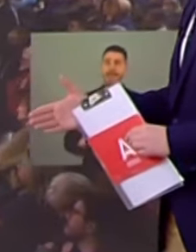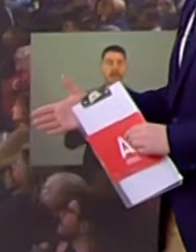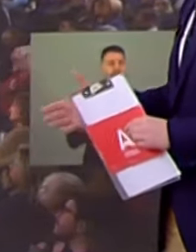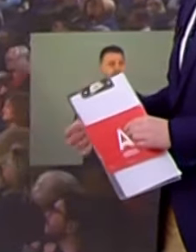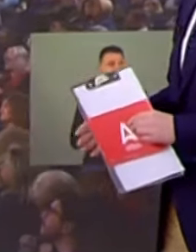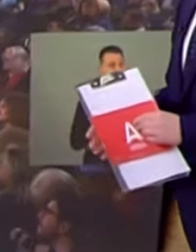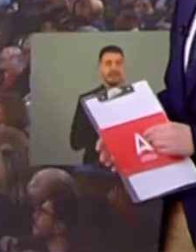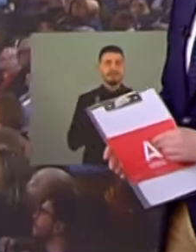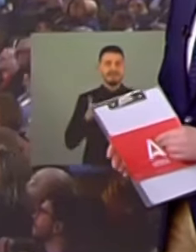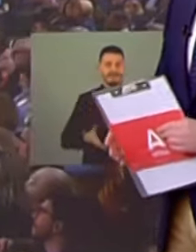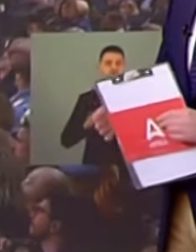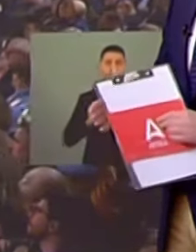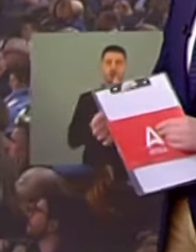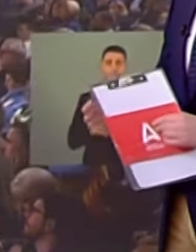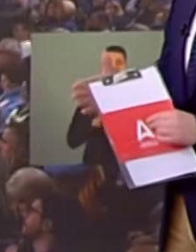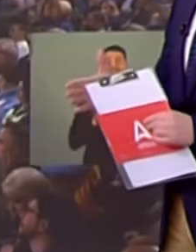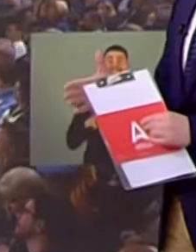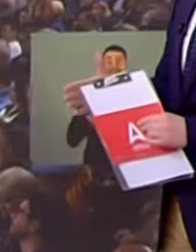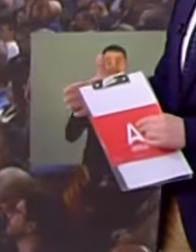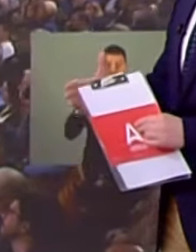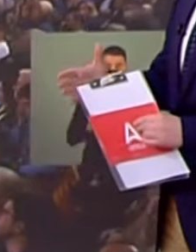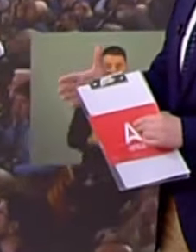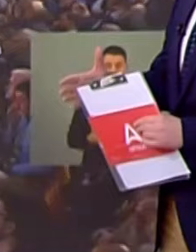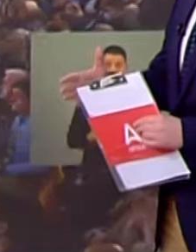νερά. Και αυτό γιατί μετά την